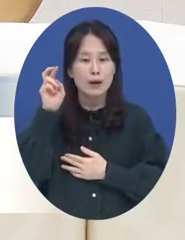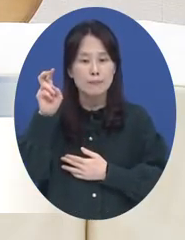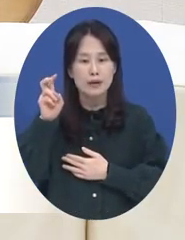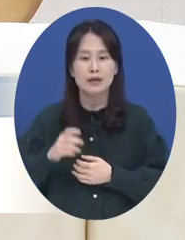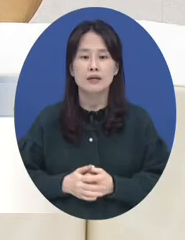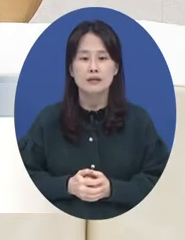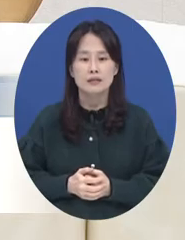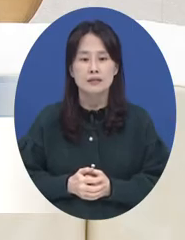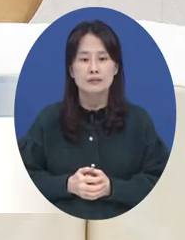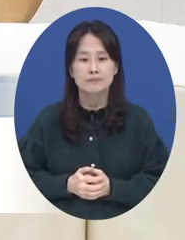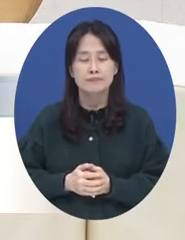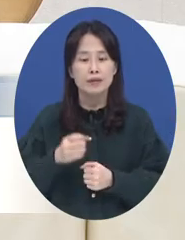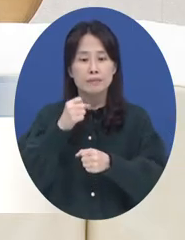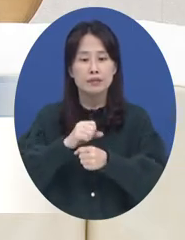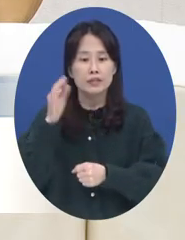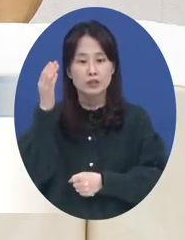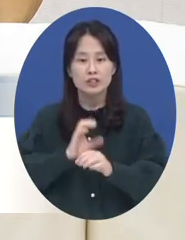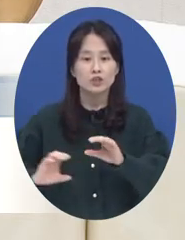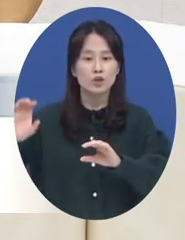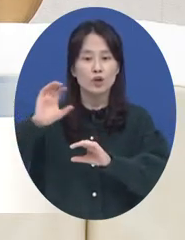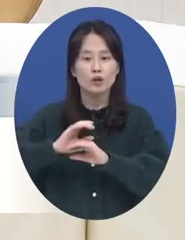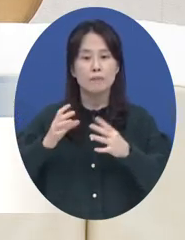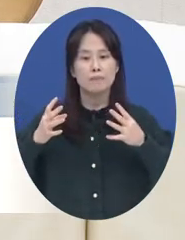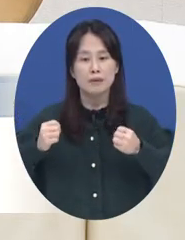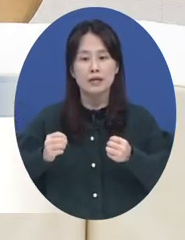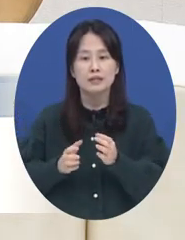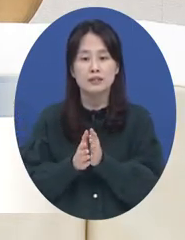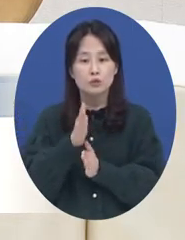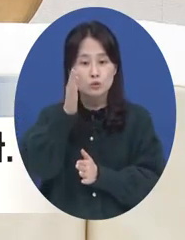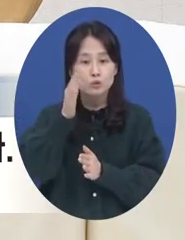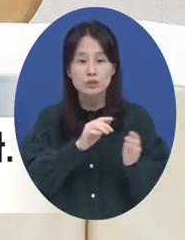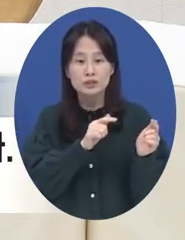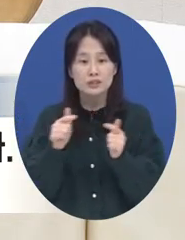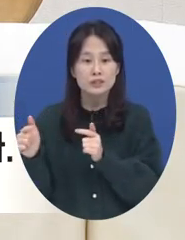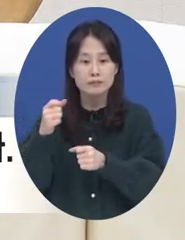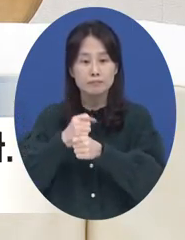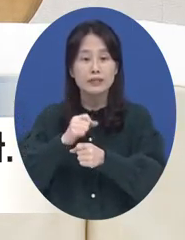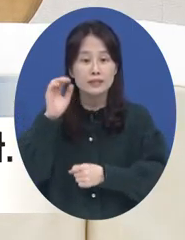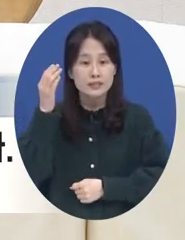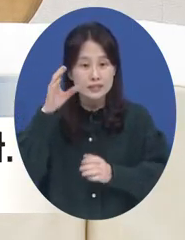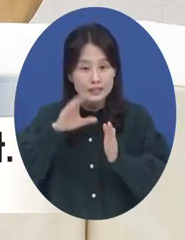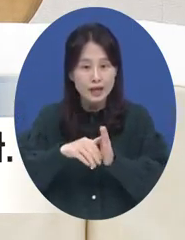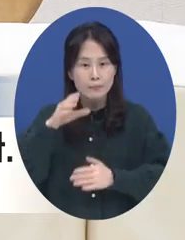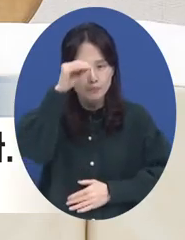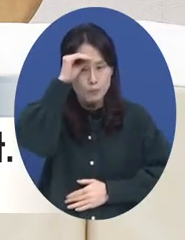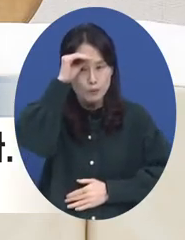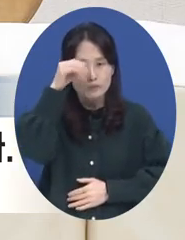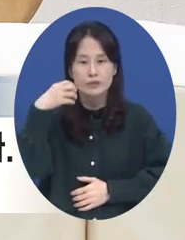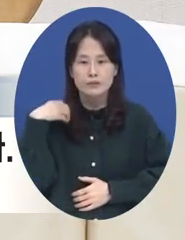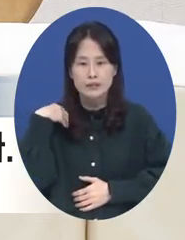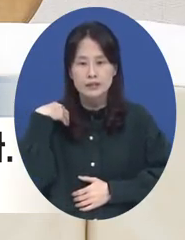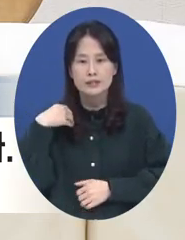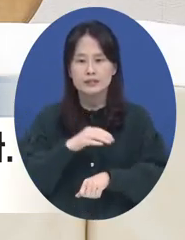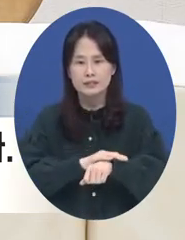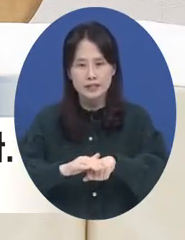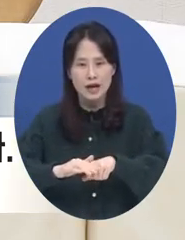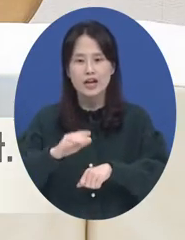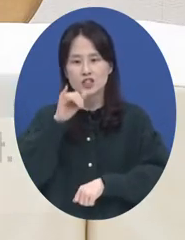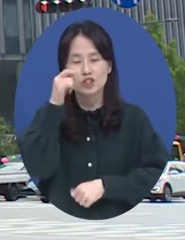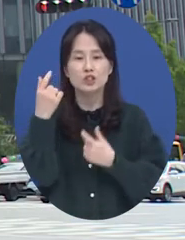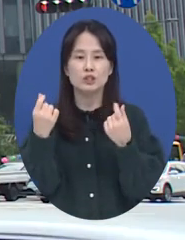만들게 될 휴가로 아마 쏘지 많은 도시들을 만들게 될 텐데 거기에 머문 적인 역할을 모델의 걸 잘 알아 줄까